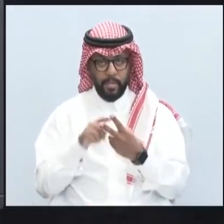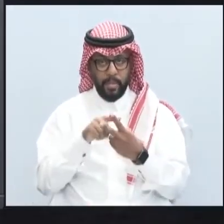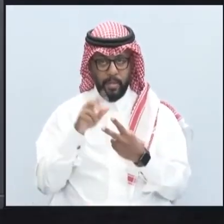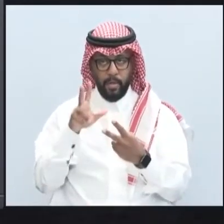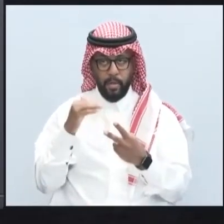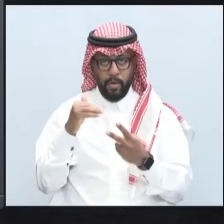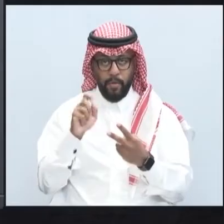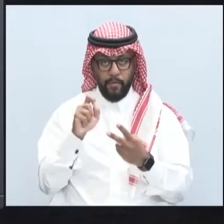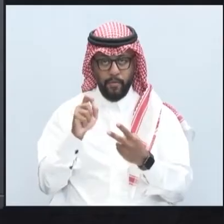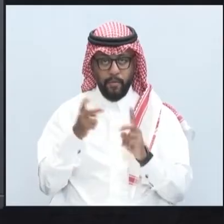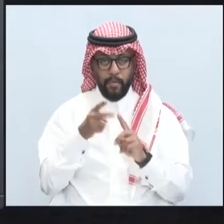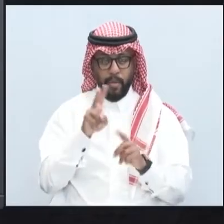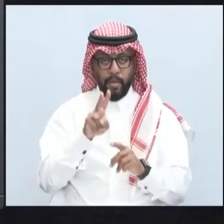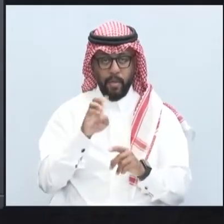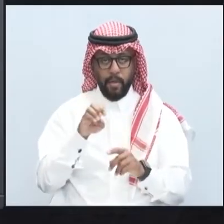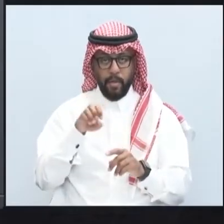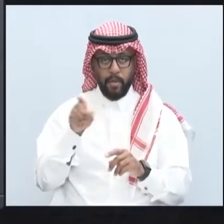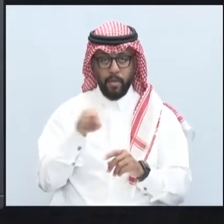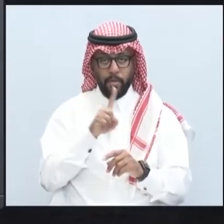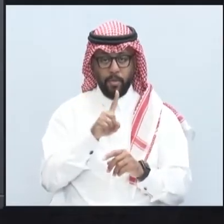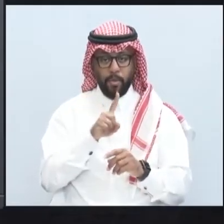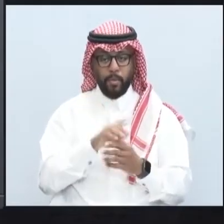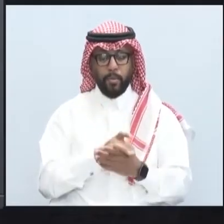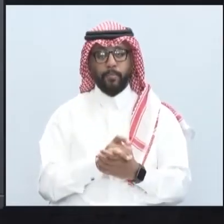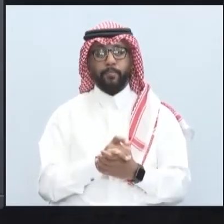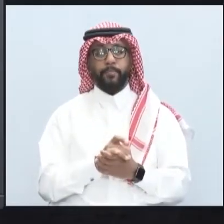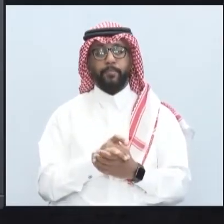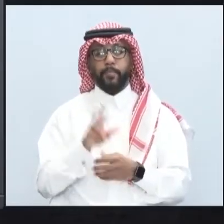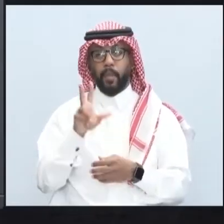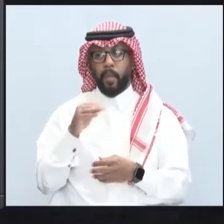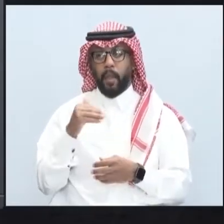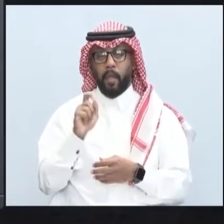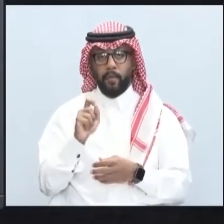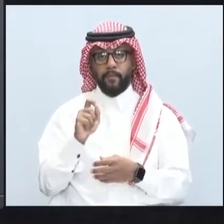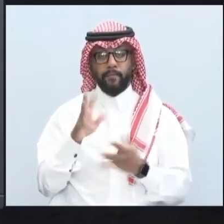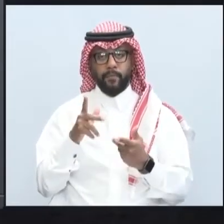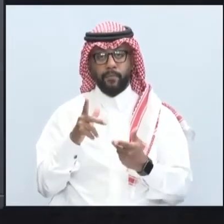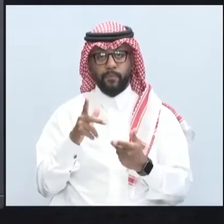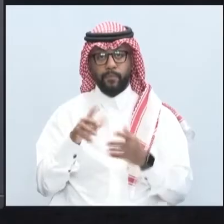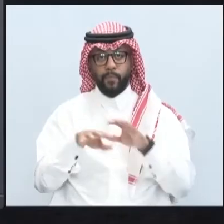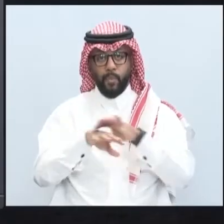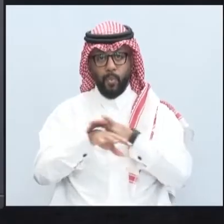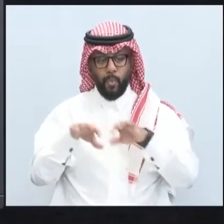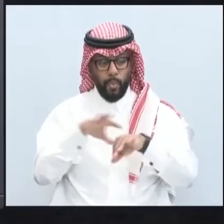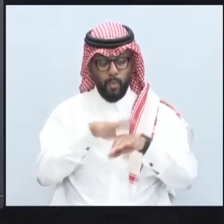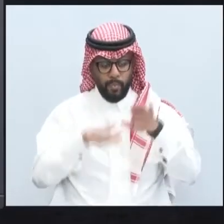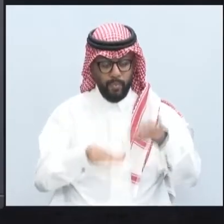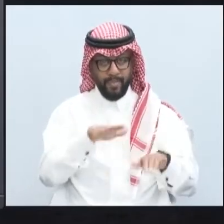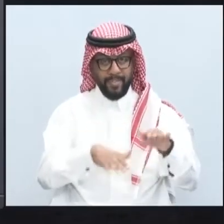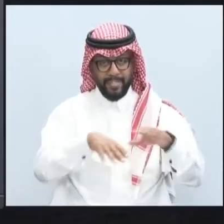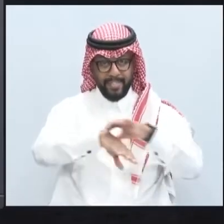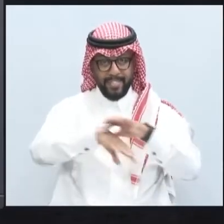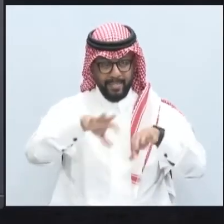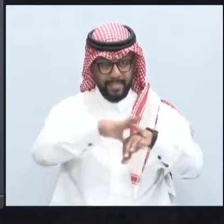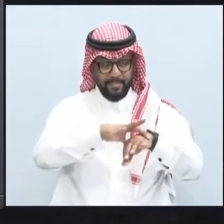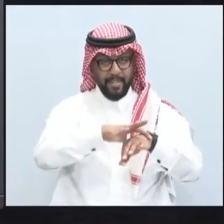تعريف الجورب فالخف هو ما يعرف به الجزمه واما